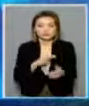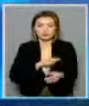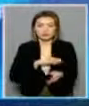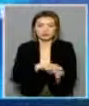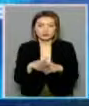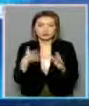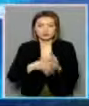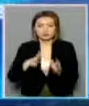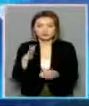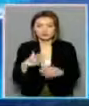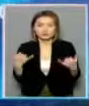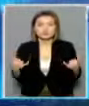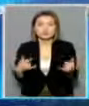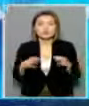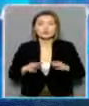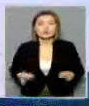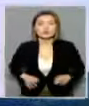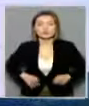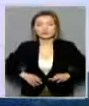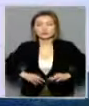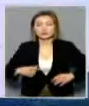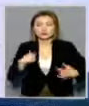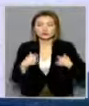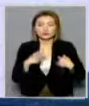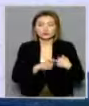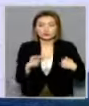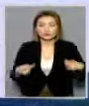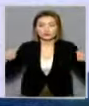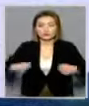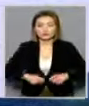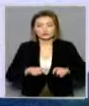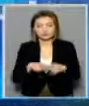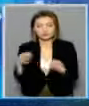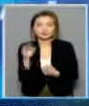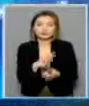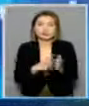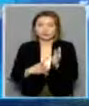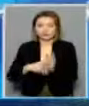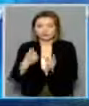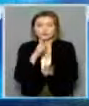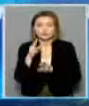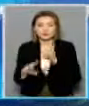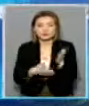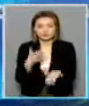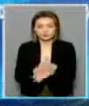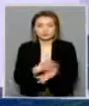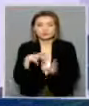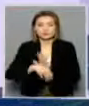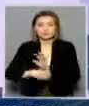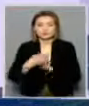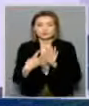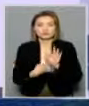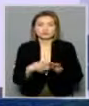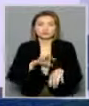толық зерделенуде. Бүгінде прокуратураға азаптау мен азаматтардың құқықтарын бұзу бойынша 91 шағым келіп түскен, олардың